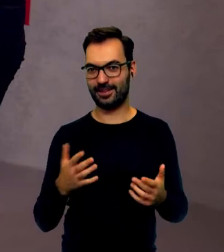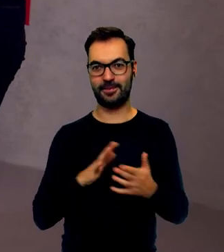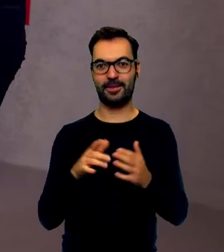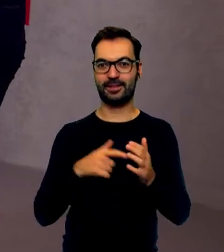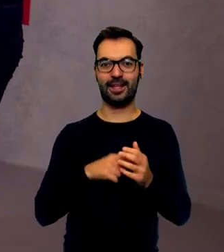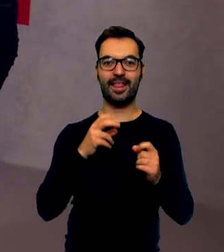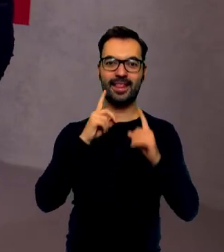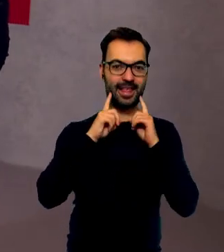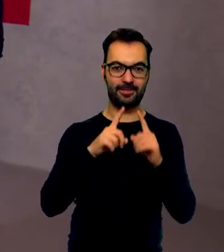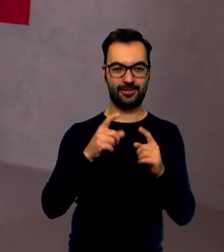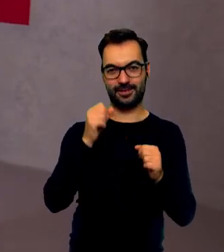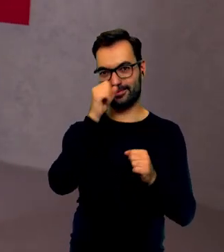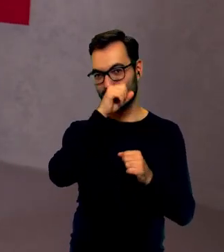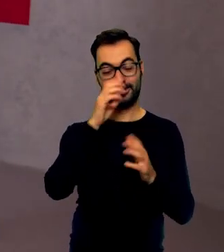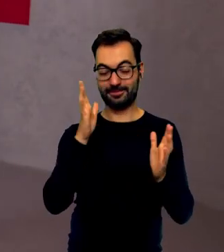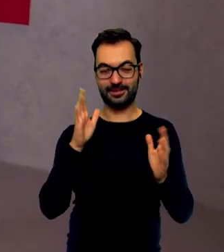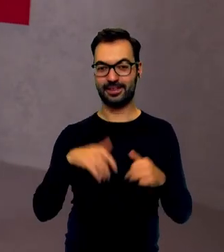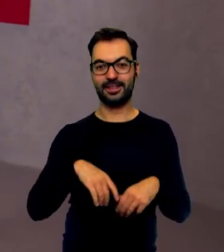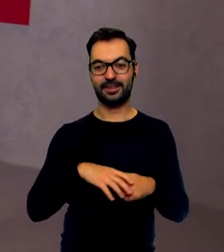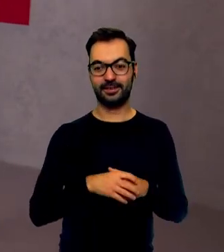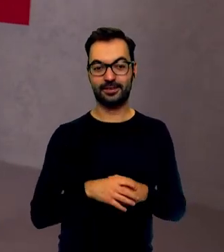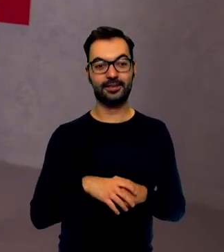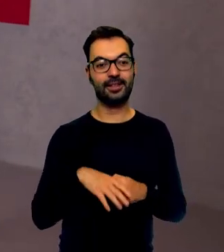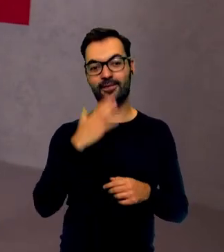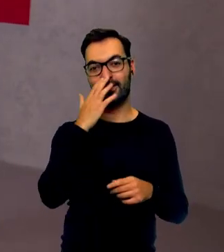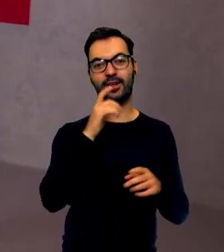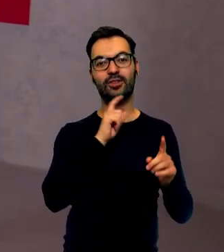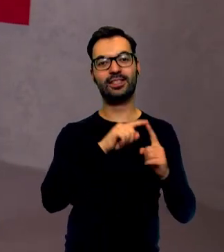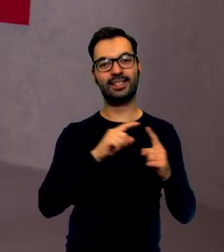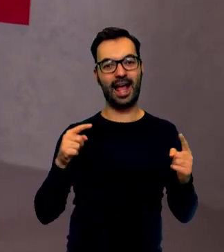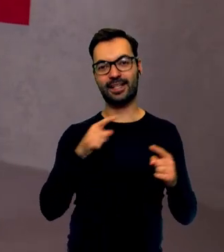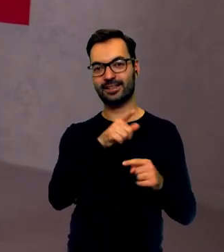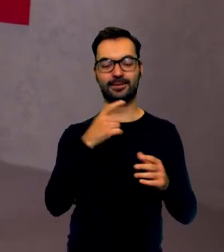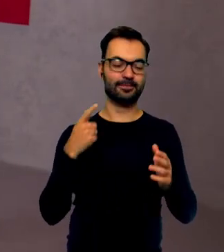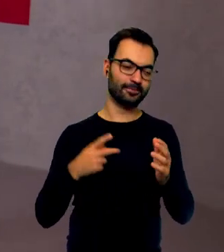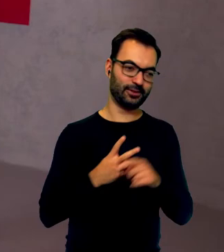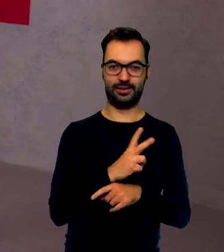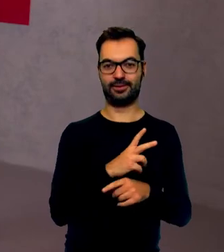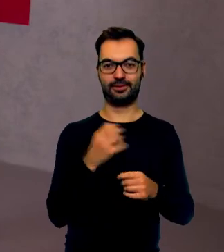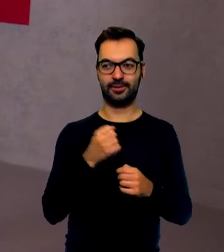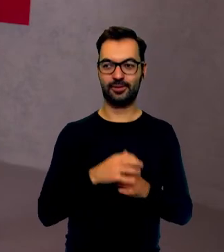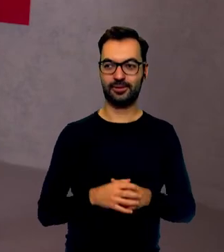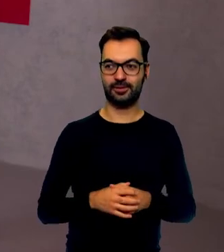tak naprawdę było na niby, ale jednak nie, więc jakiego sformułowania